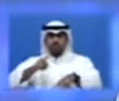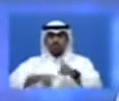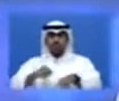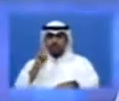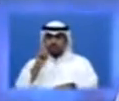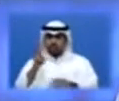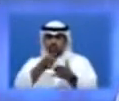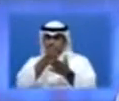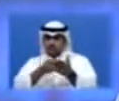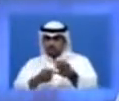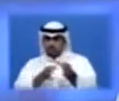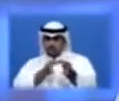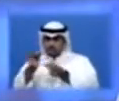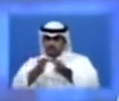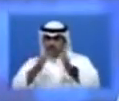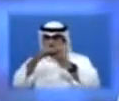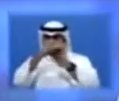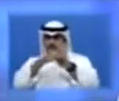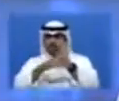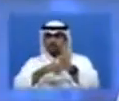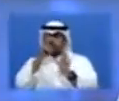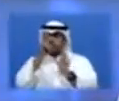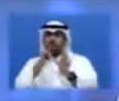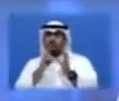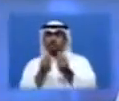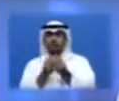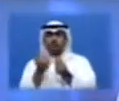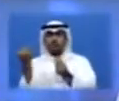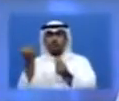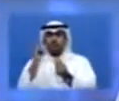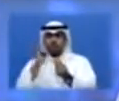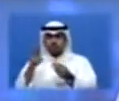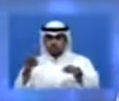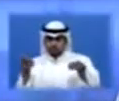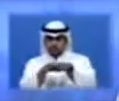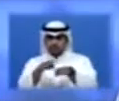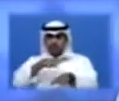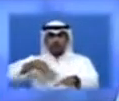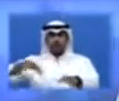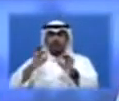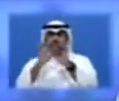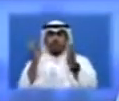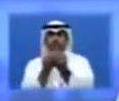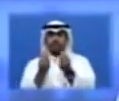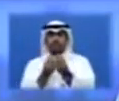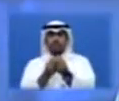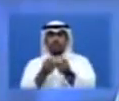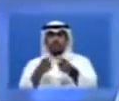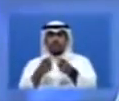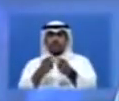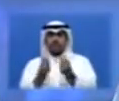استراتيجية واضحة المعالم لما فيه المصلحة المشتركة ضمن الاجتماع الثاني للجنة وكلاء